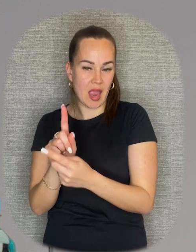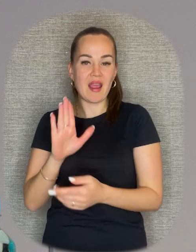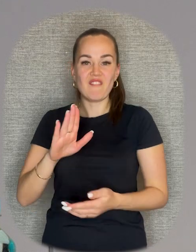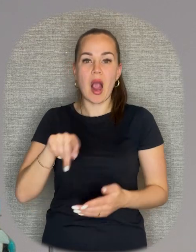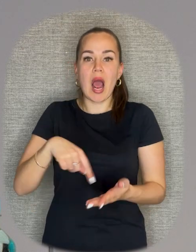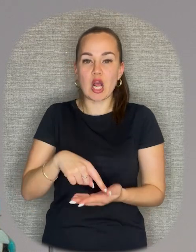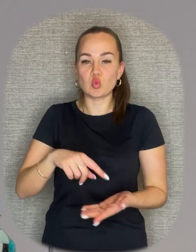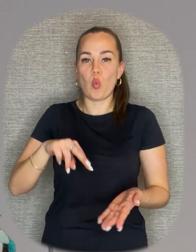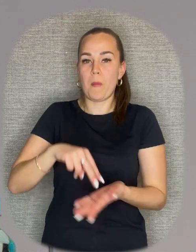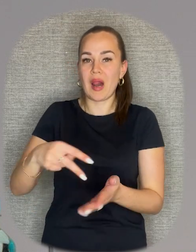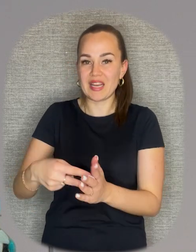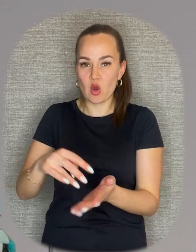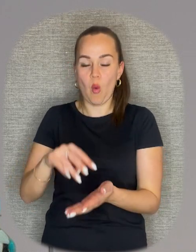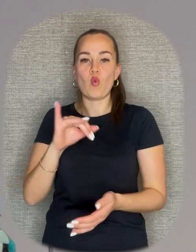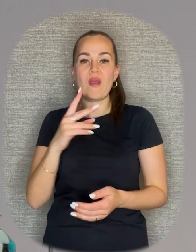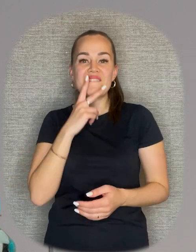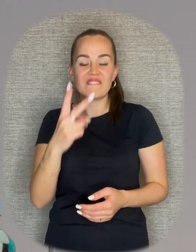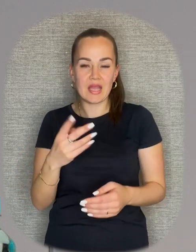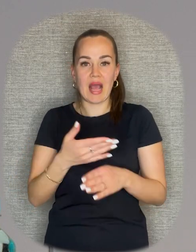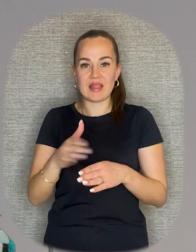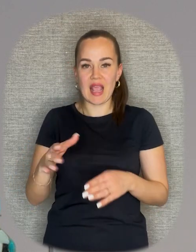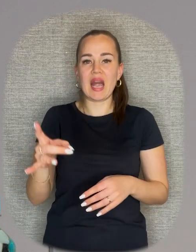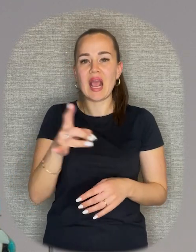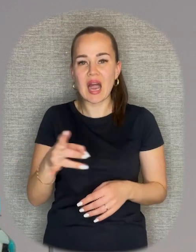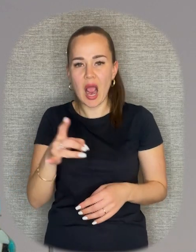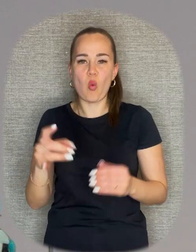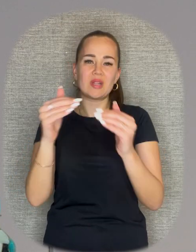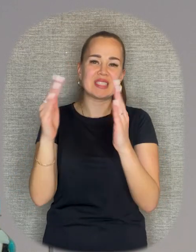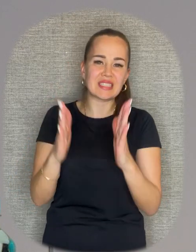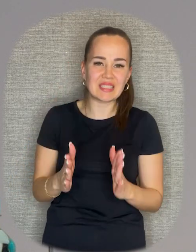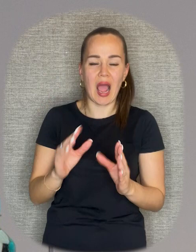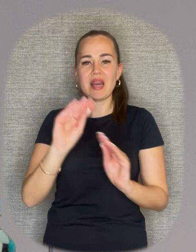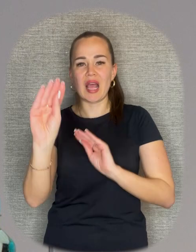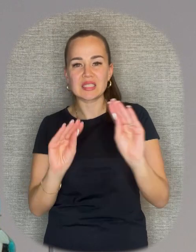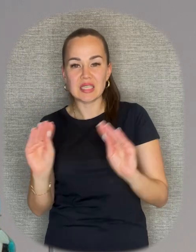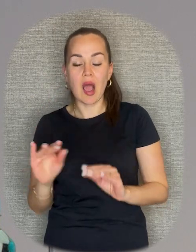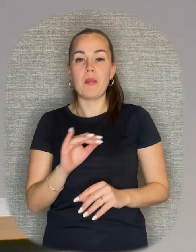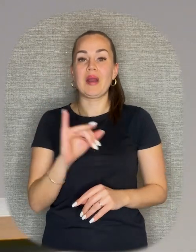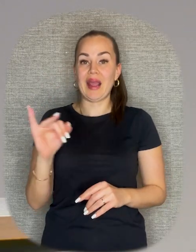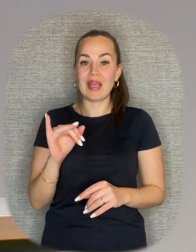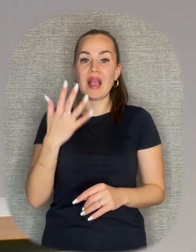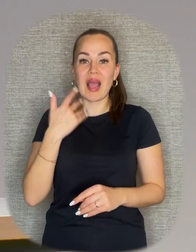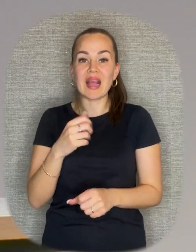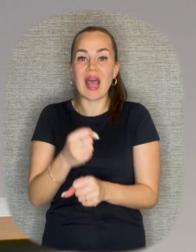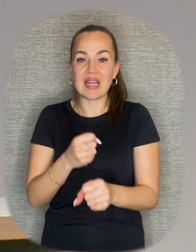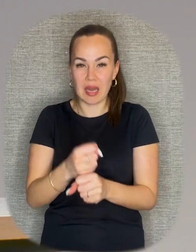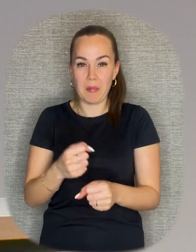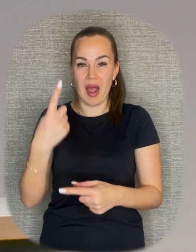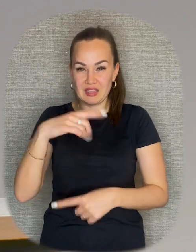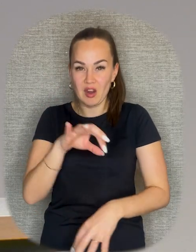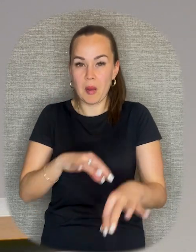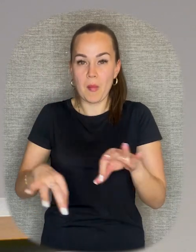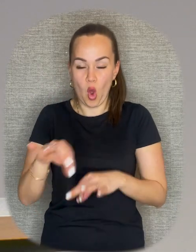изменения как в городскую планировку так и в облик отдельных районов отдельных зданий комплексов и ансамблей и при